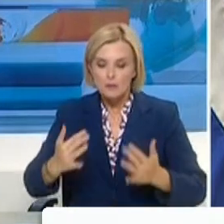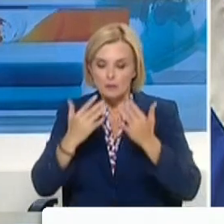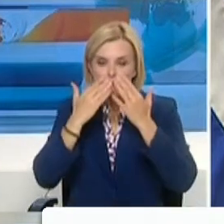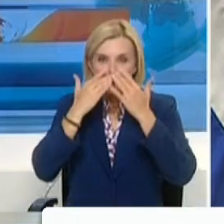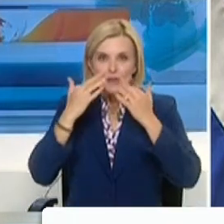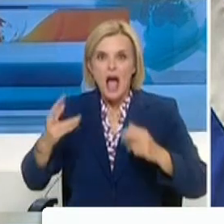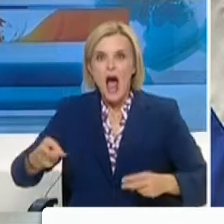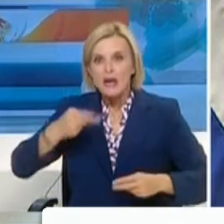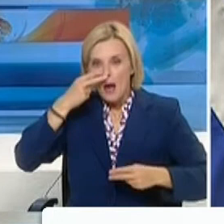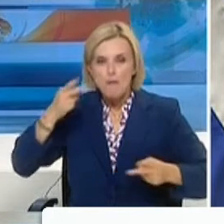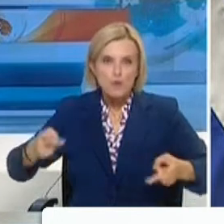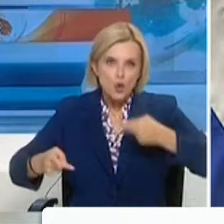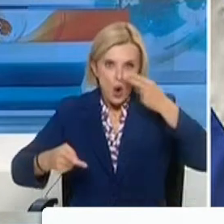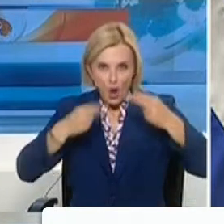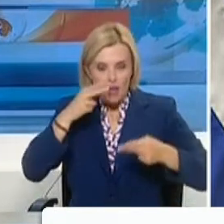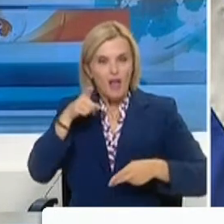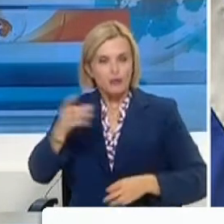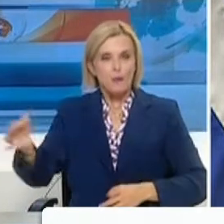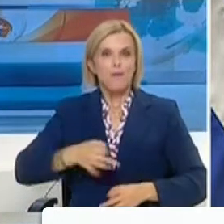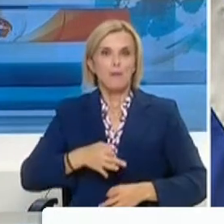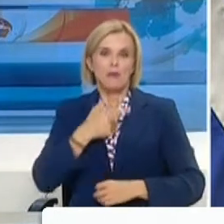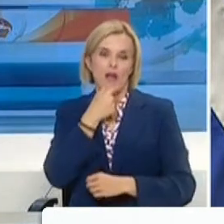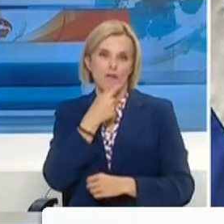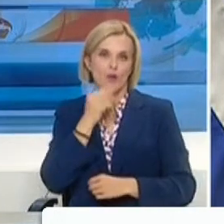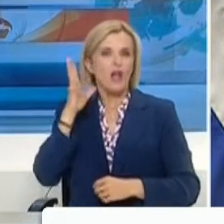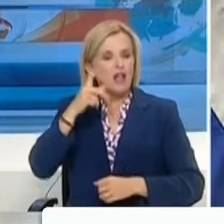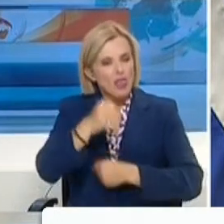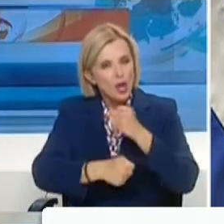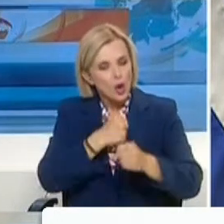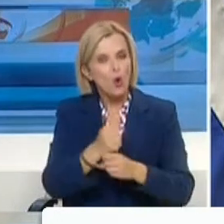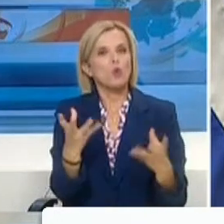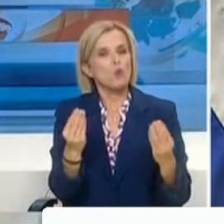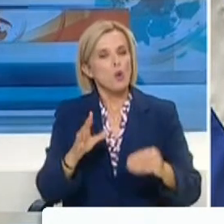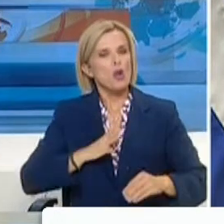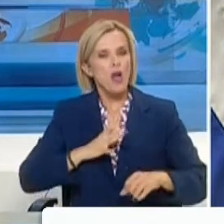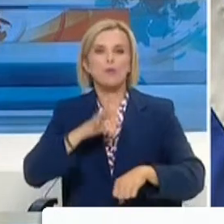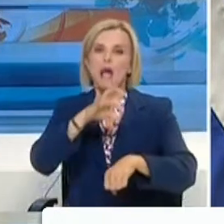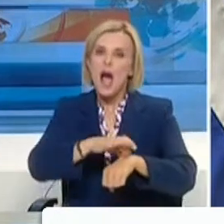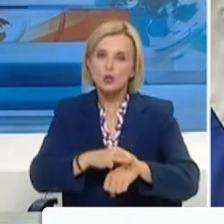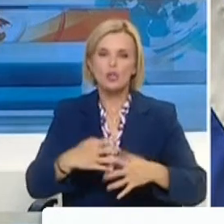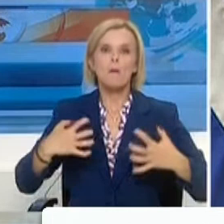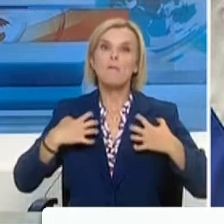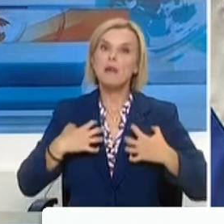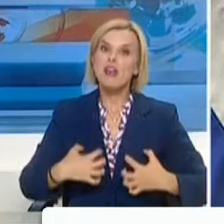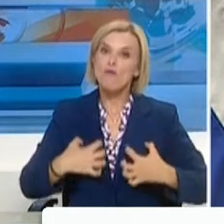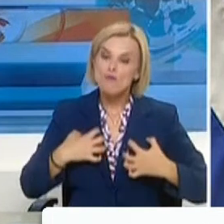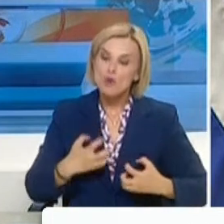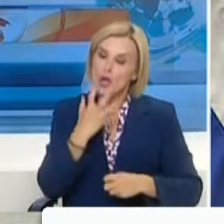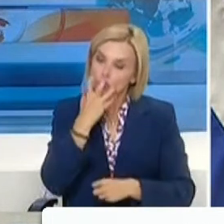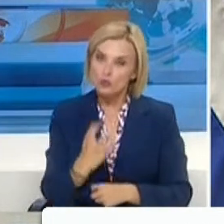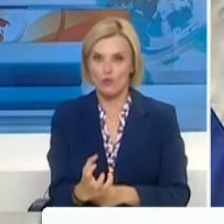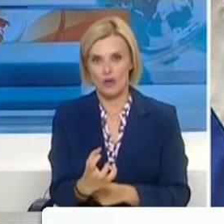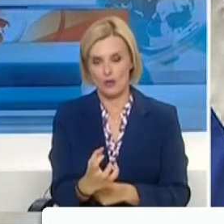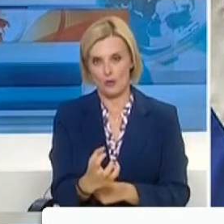κρυολόγημα είναι ενδημικοί. Κάθε χρόνο προκαλούν κρούσματα ίωσης αλλά και σοβαρής πνευμονίας. Νομίζω